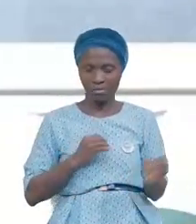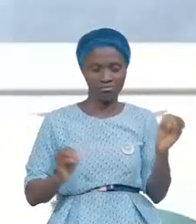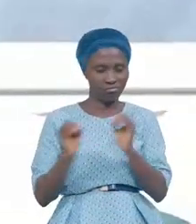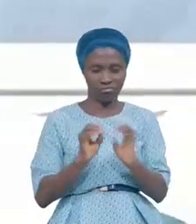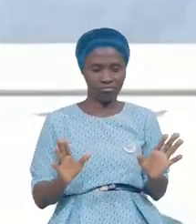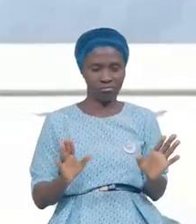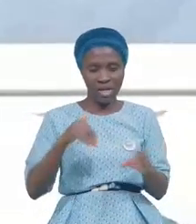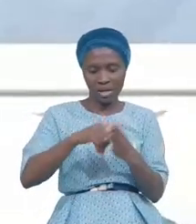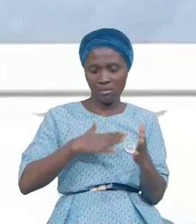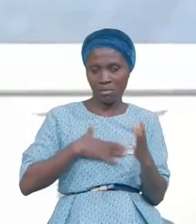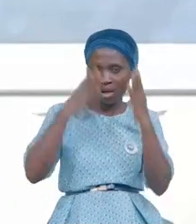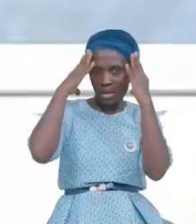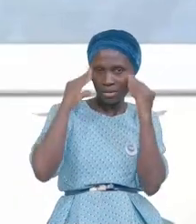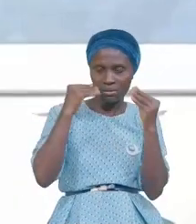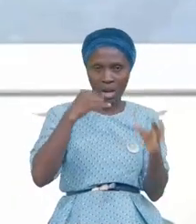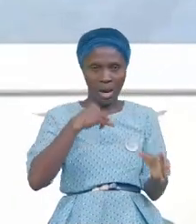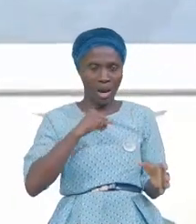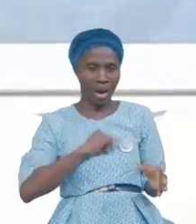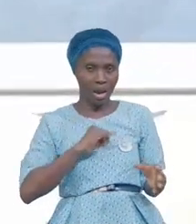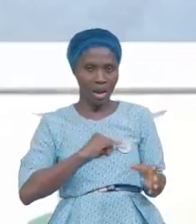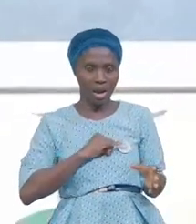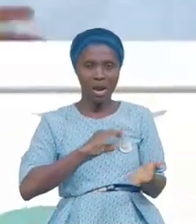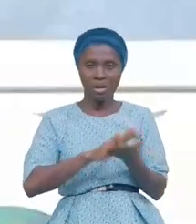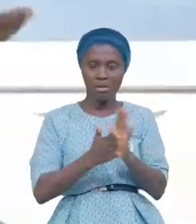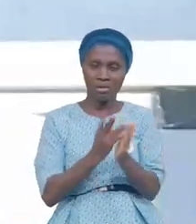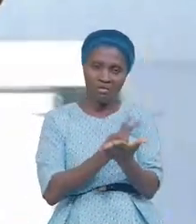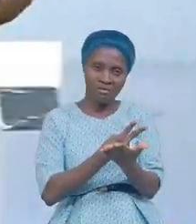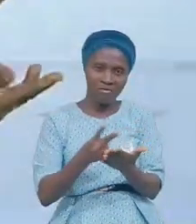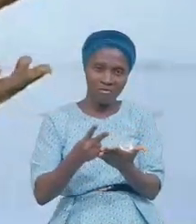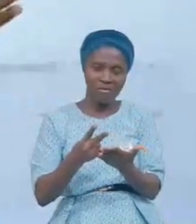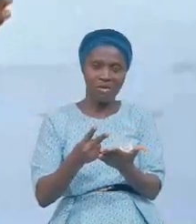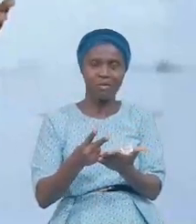Et dans leur expérience, je pourrais,